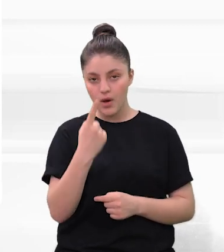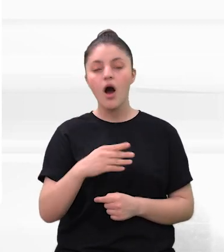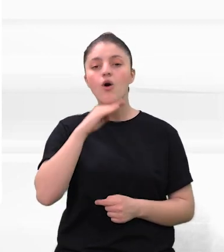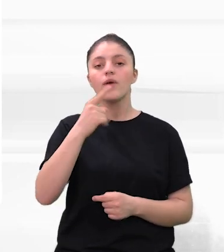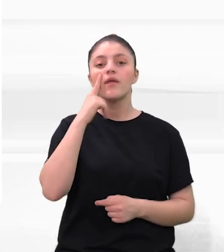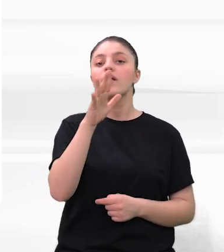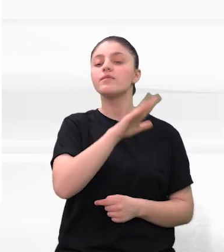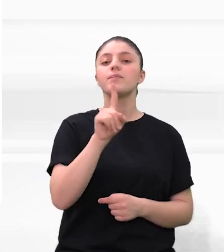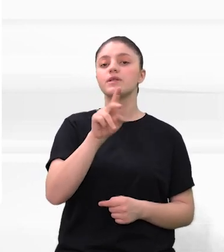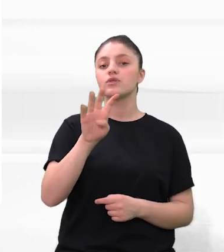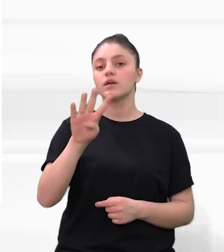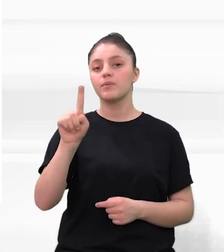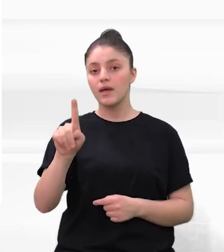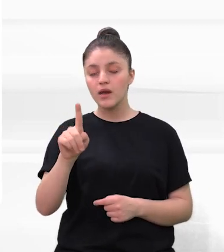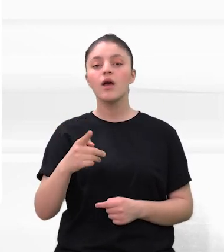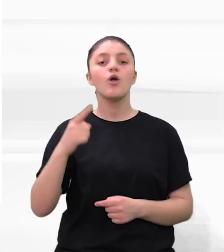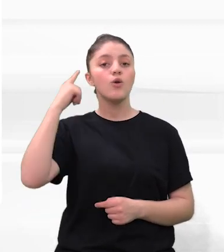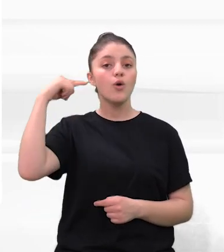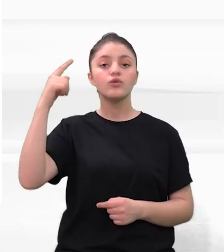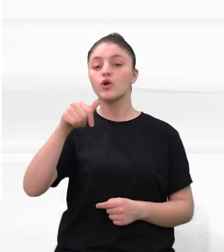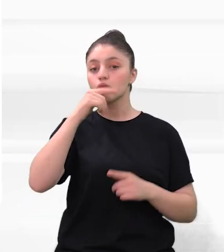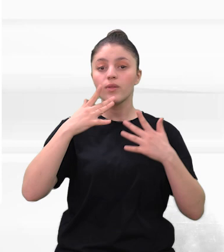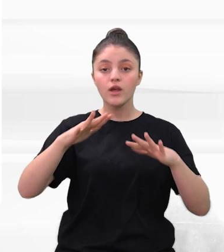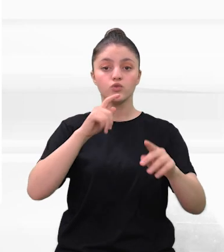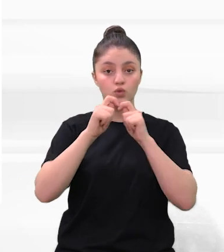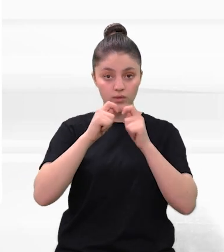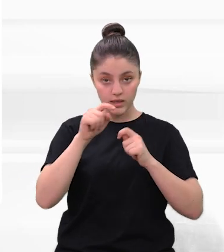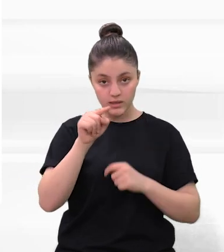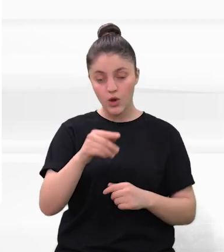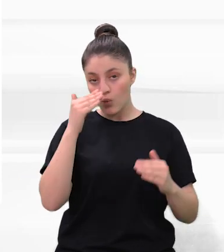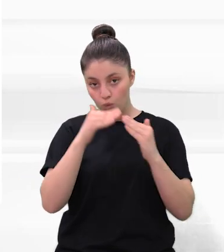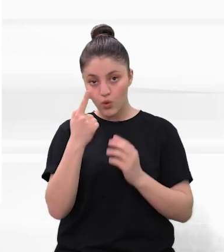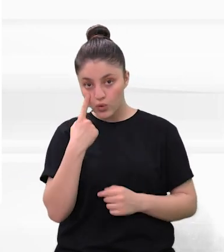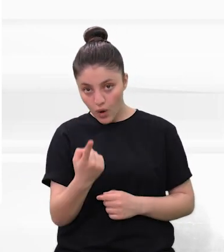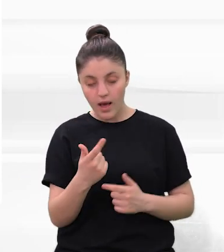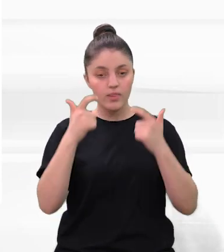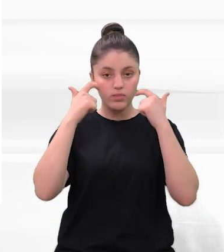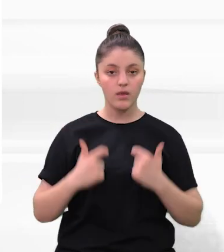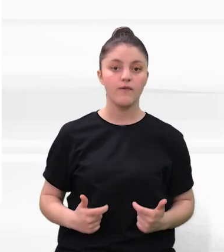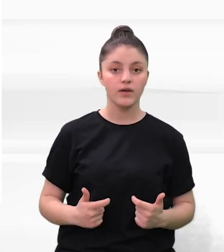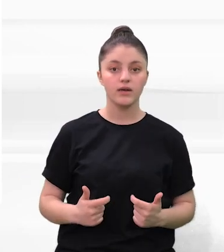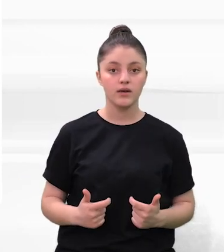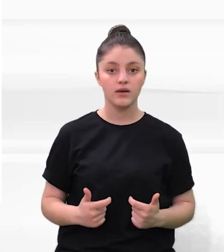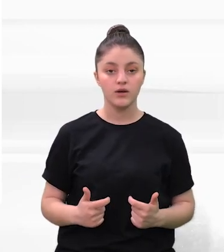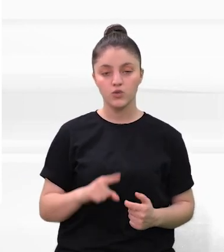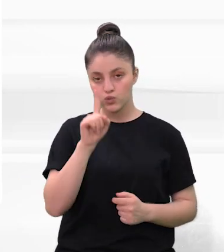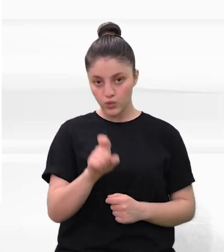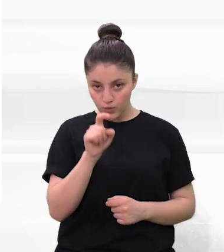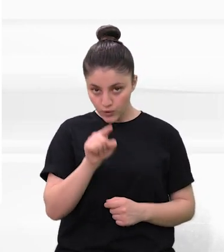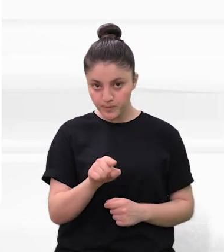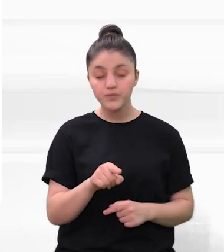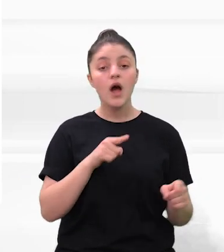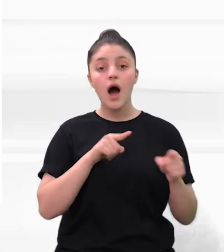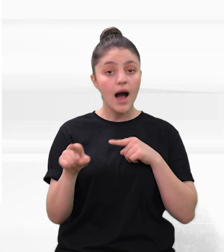Avrupalı devletlerin 1841 Boğazlar Sözleşmesi ile Eğe ile ilgili olarak tavrı sorulmuş